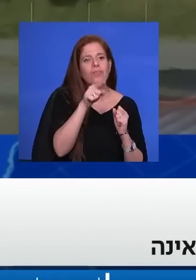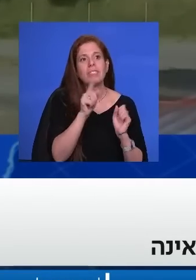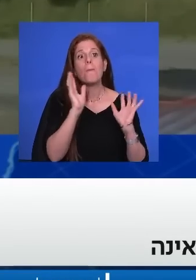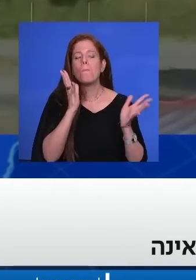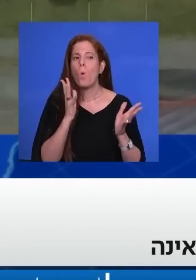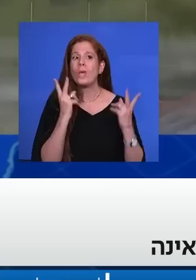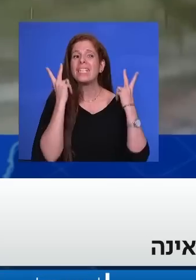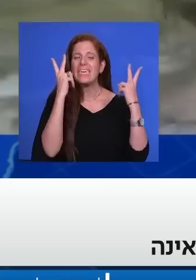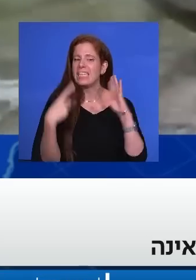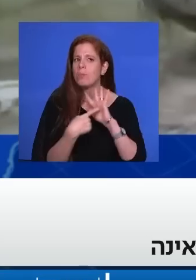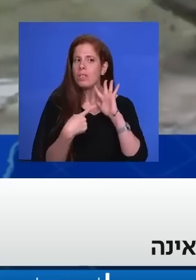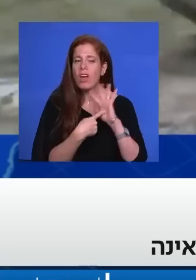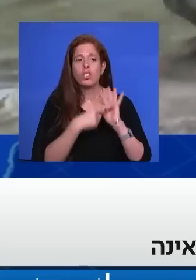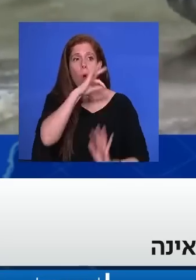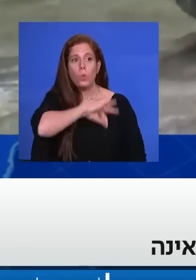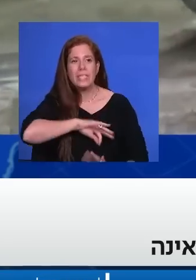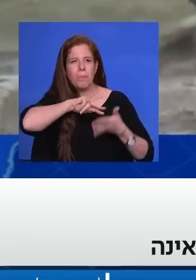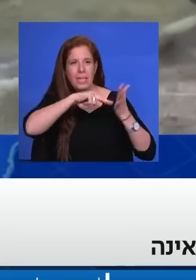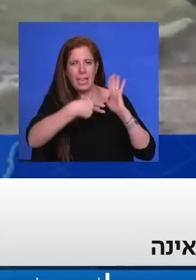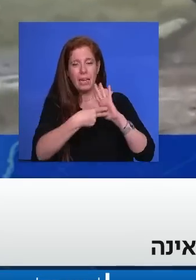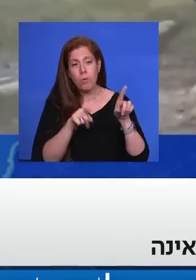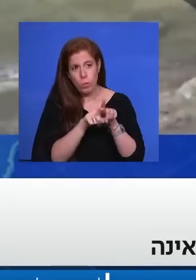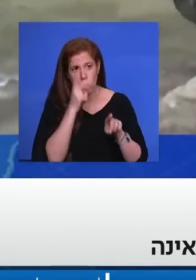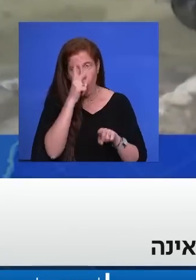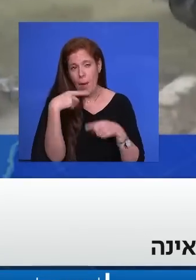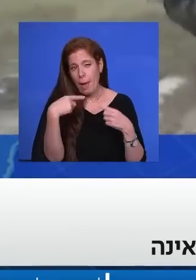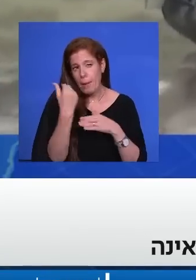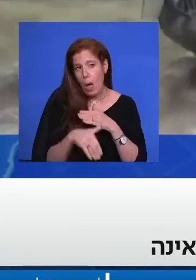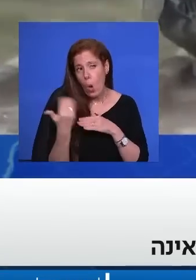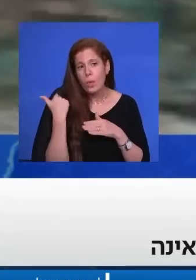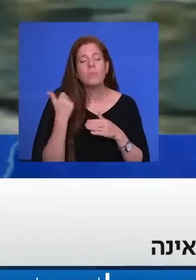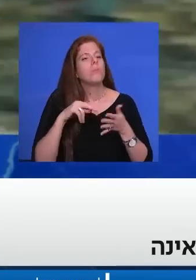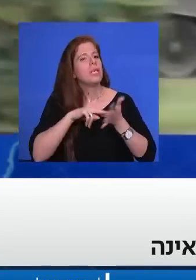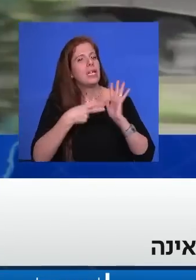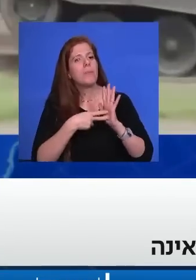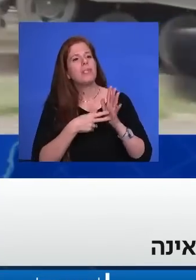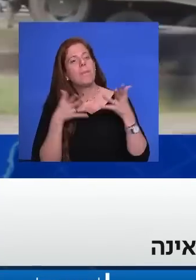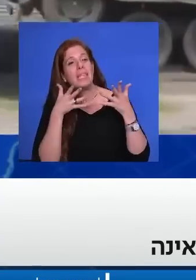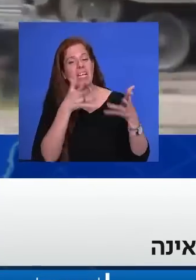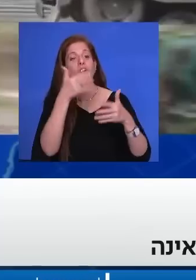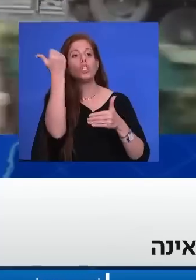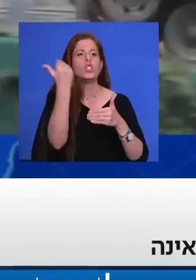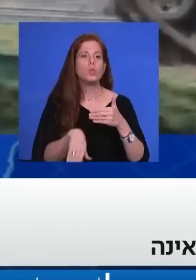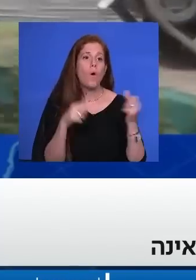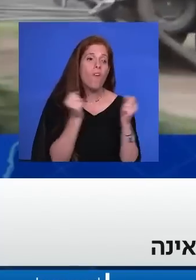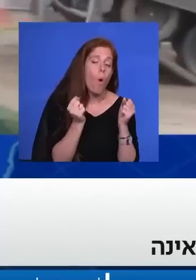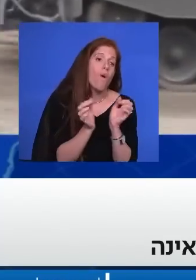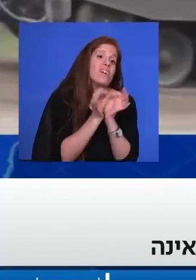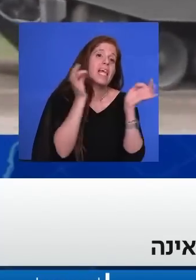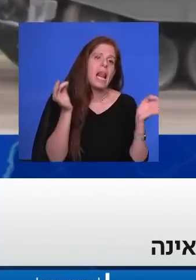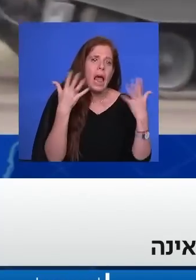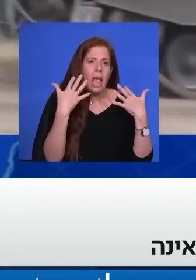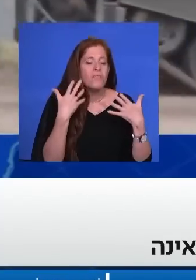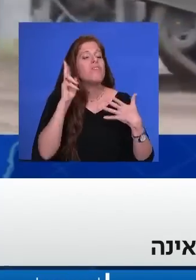קריטי, מכיוון שהרוסים את תכננים, כמו שאנחנו אומרים בימים האחרונים, את מתקפת סוף החורף, אולי תחילת האביב. יש להם